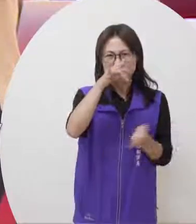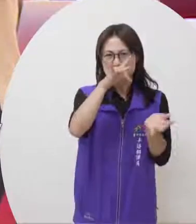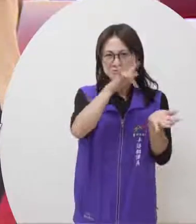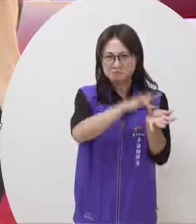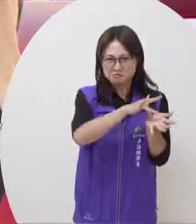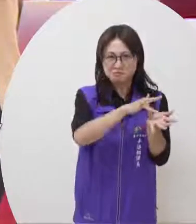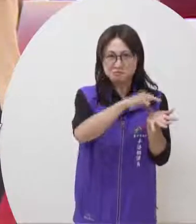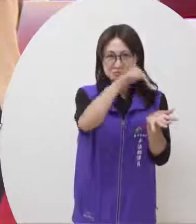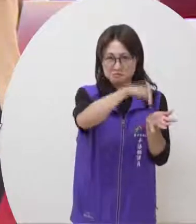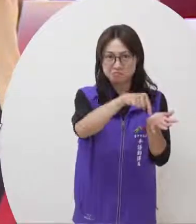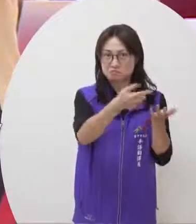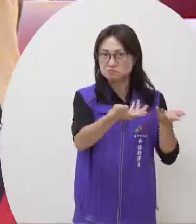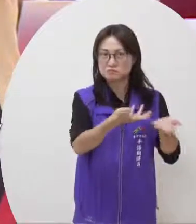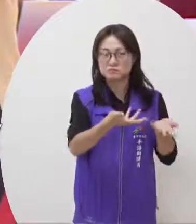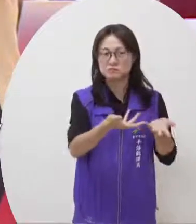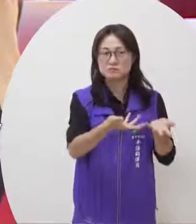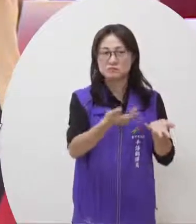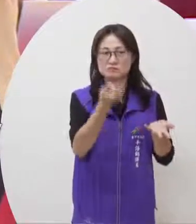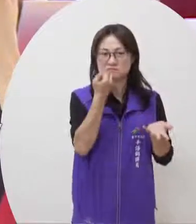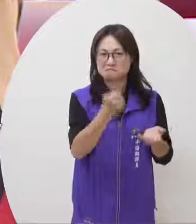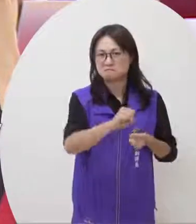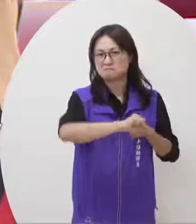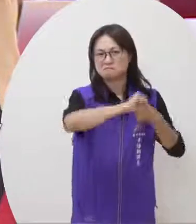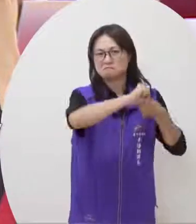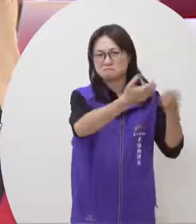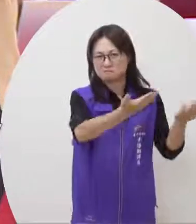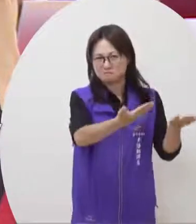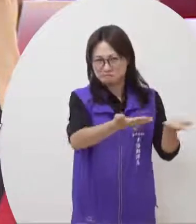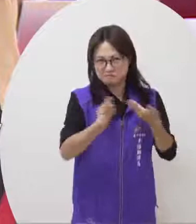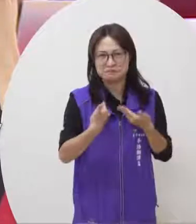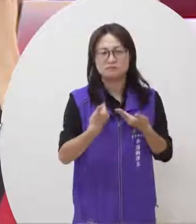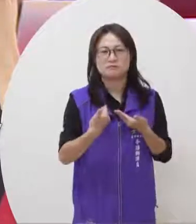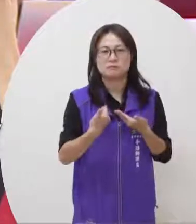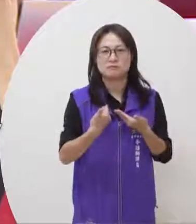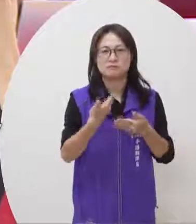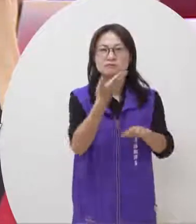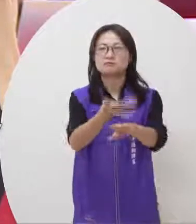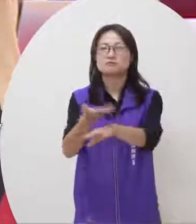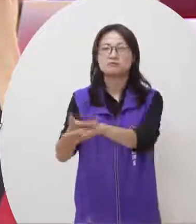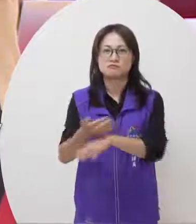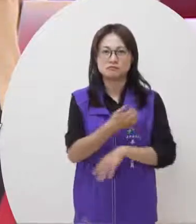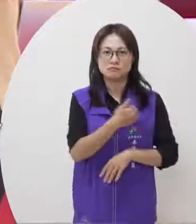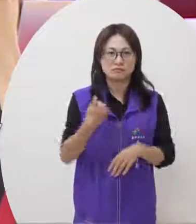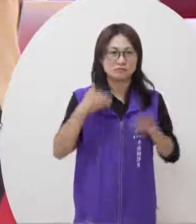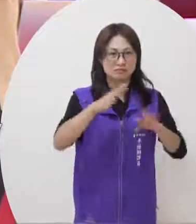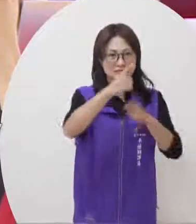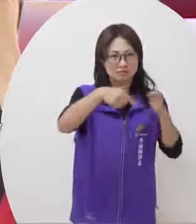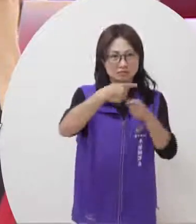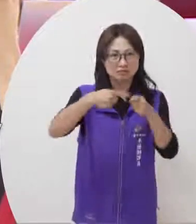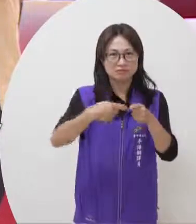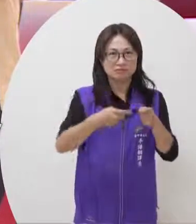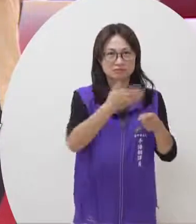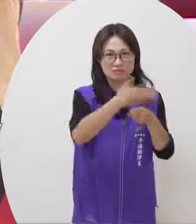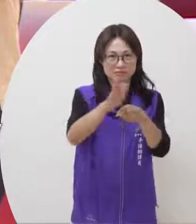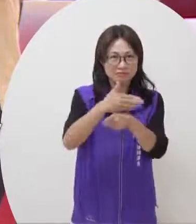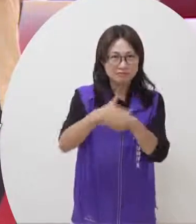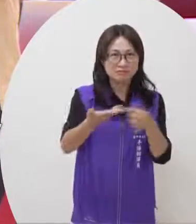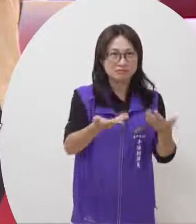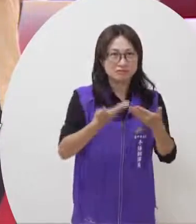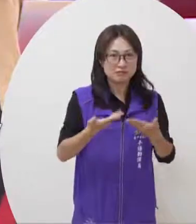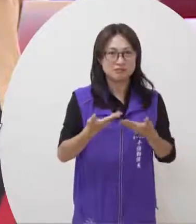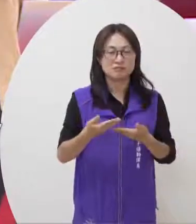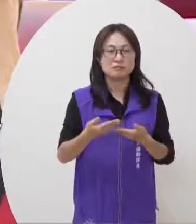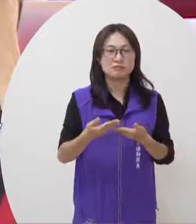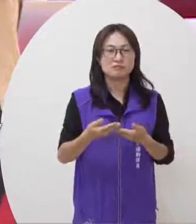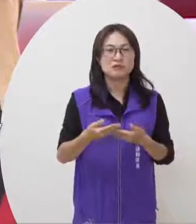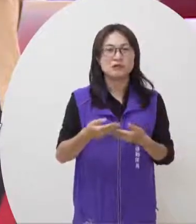够增加给我们，因为现在每一年分配给我们大福里的是两箱老鼠药，那